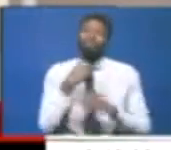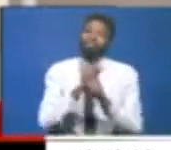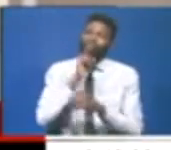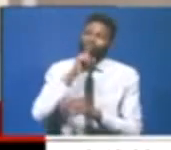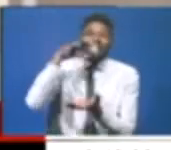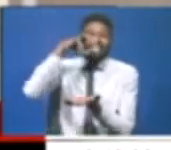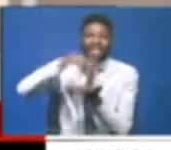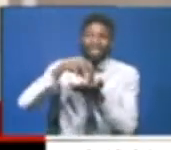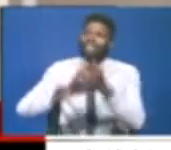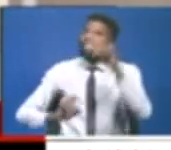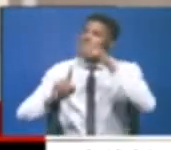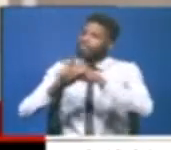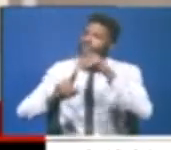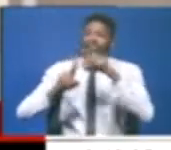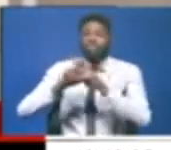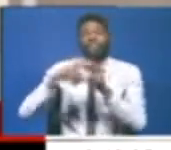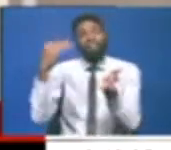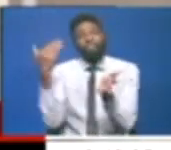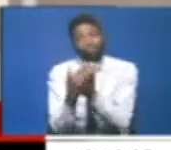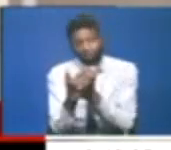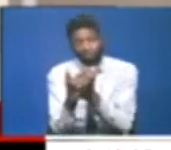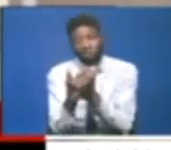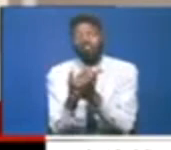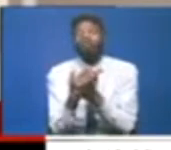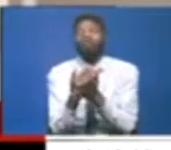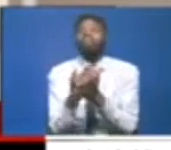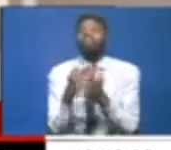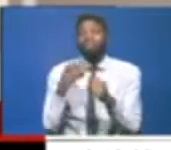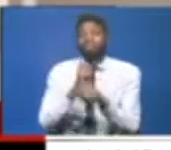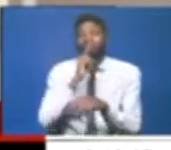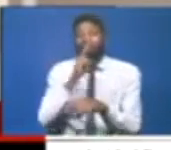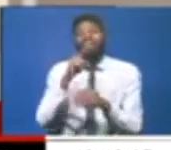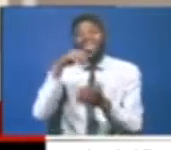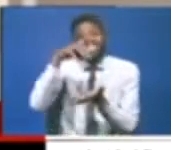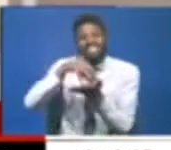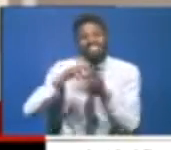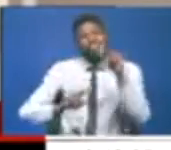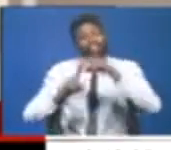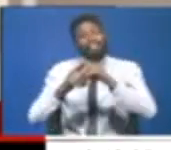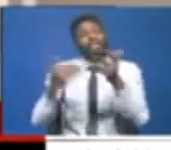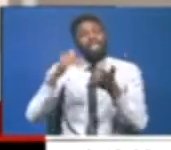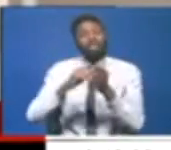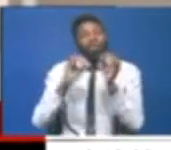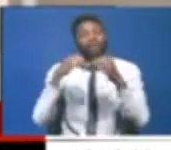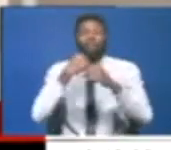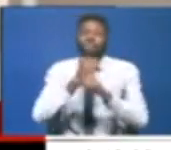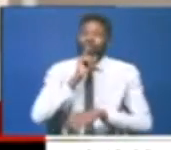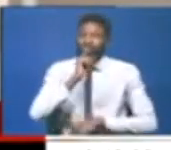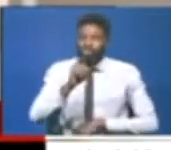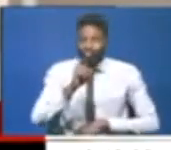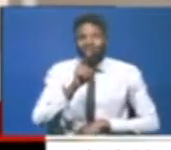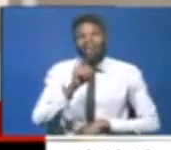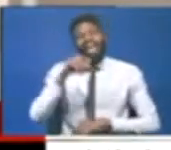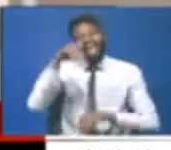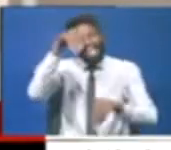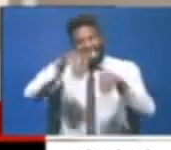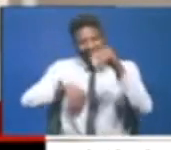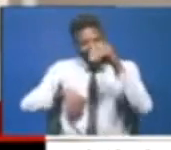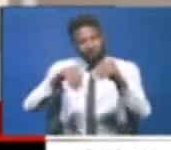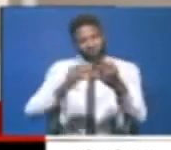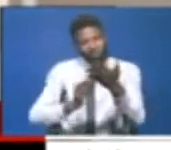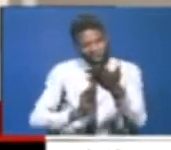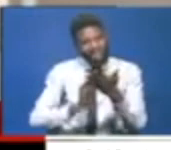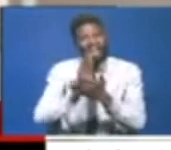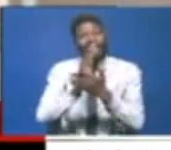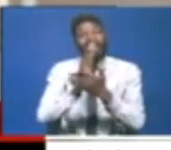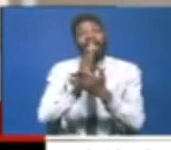na lazima zitakuja, tuzuie baadhi ya hizi kesi kwa kuhakikisha ya kwamba uchaguzi ni wa haki na wa huru na